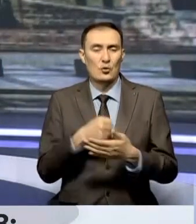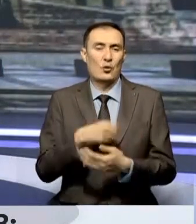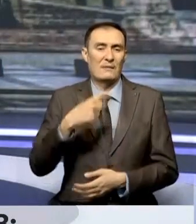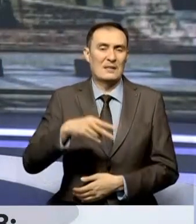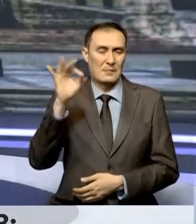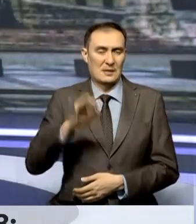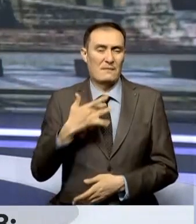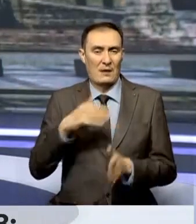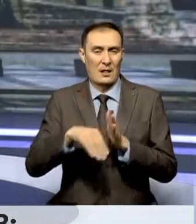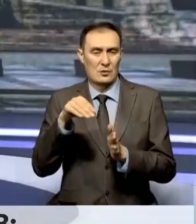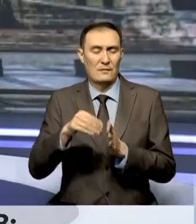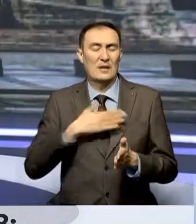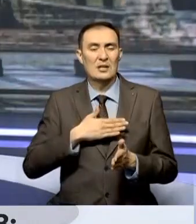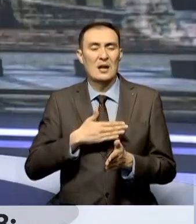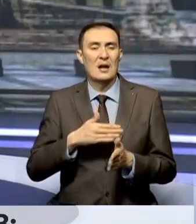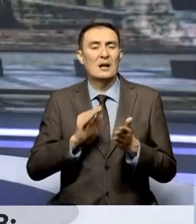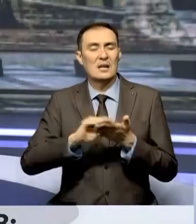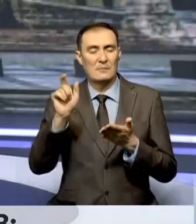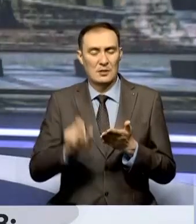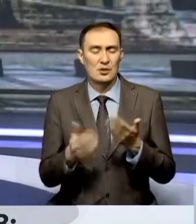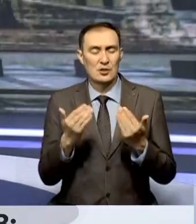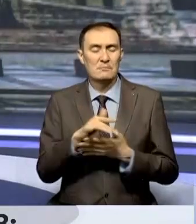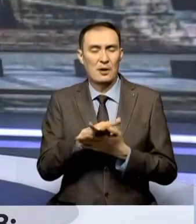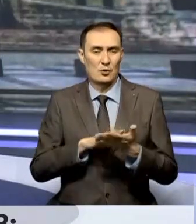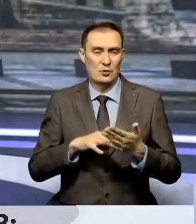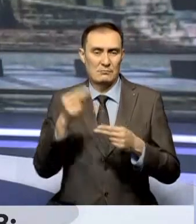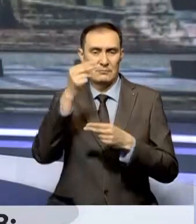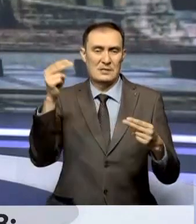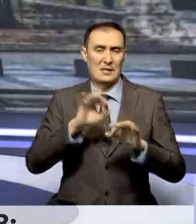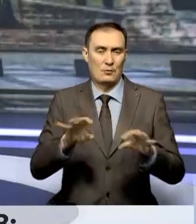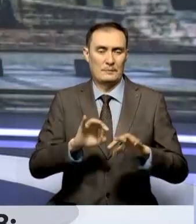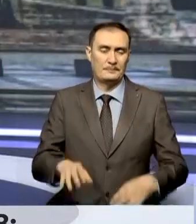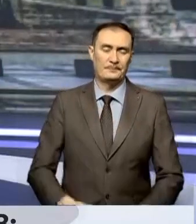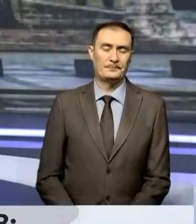20% голосов. Моя коллега Жанат Эрнст продолжит тему.